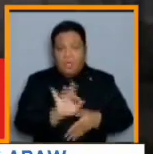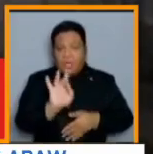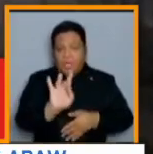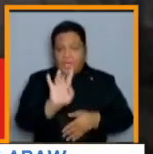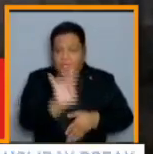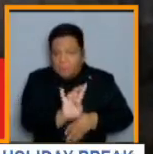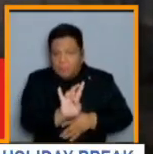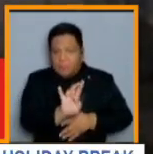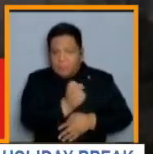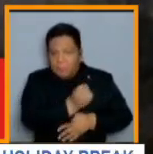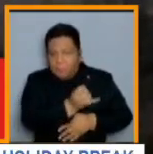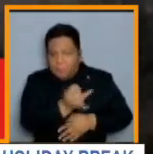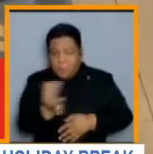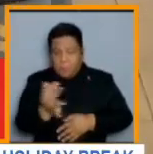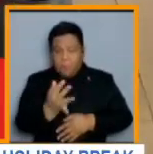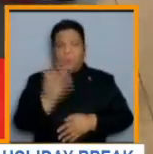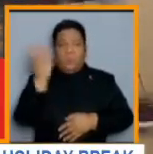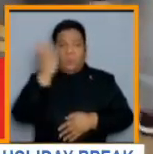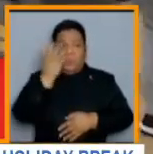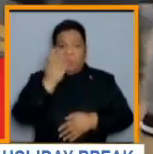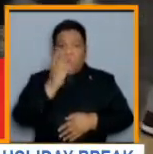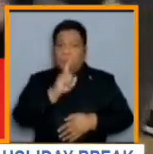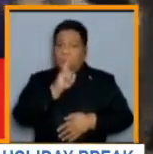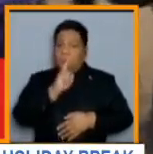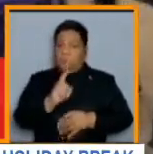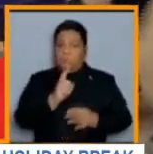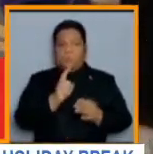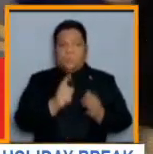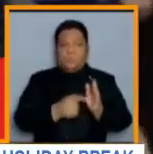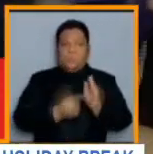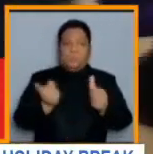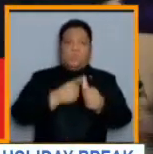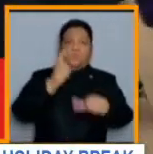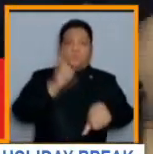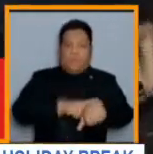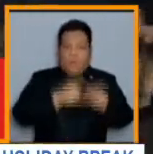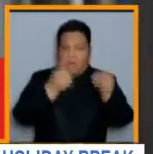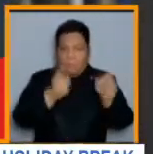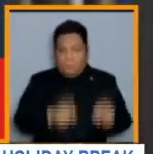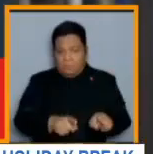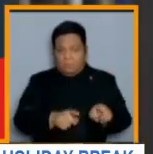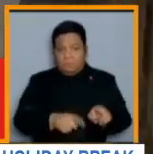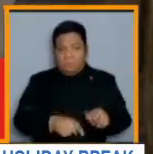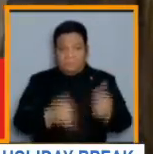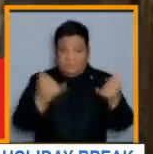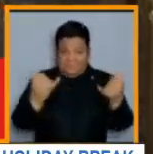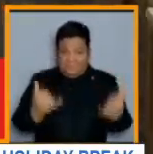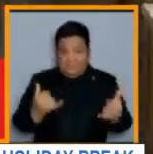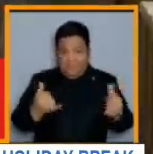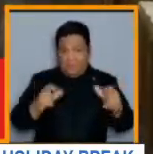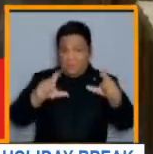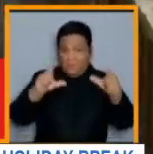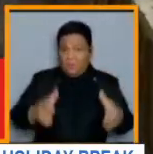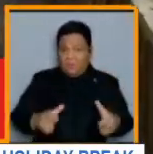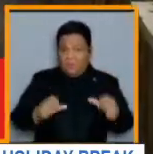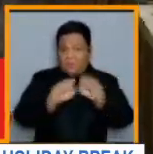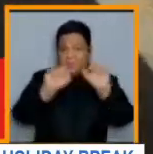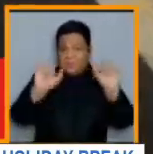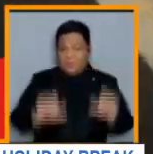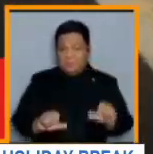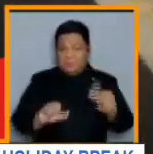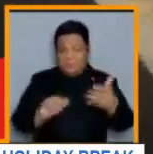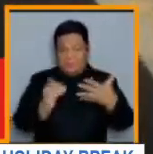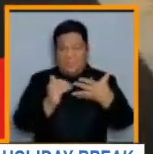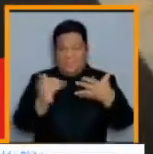maikling panahon sa kanilang hanay. Sa ilalim ng Alert Level 3, 70% pa rin ang pinapayagang kapasidad para sa mga